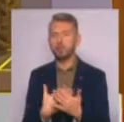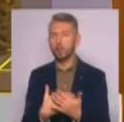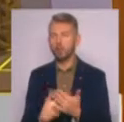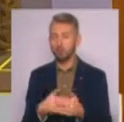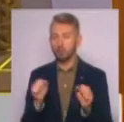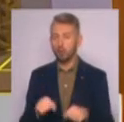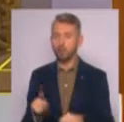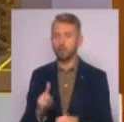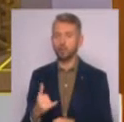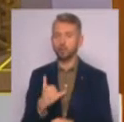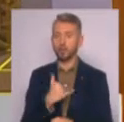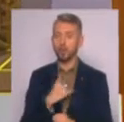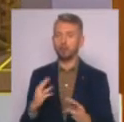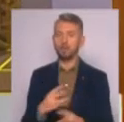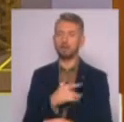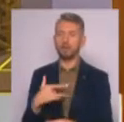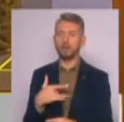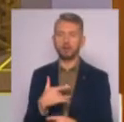запідозрити можна, що в нас пневмонія.